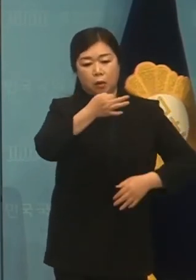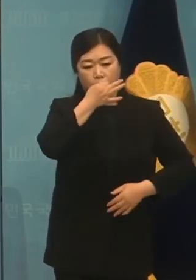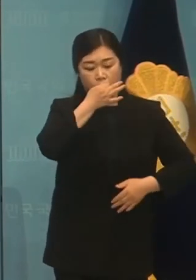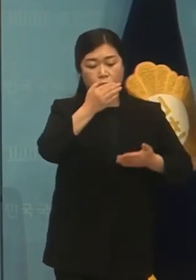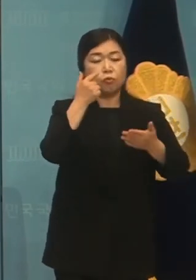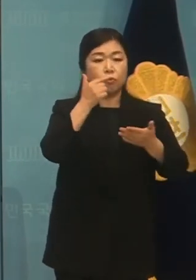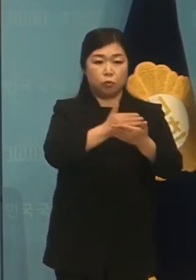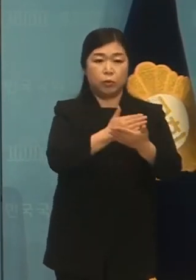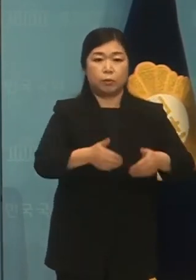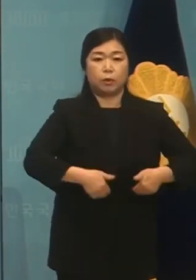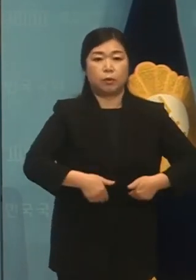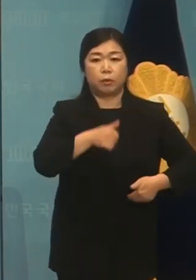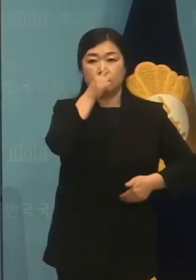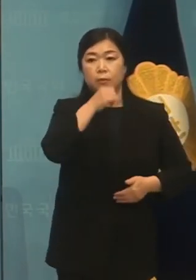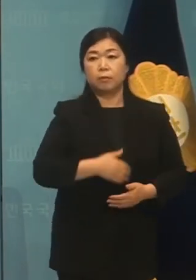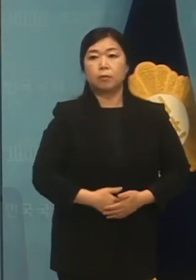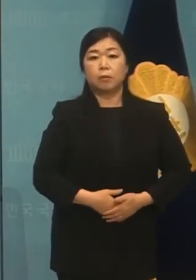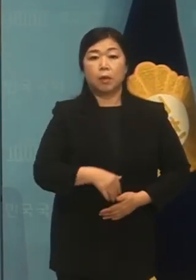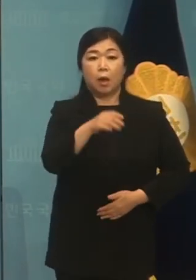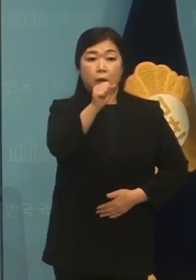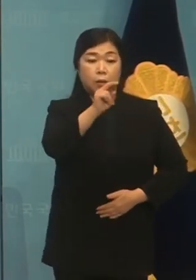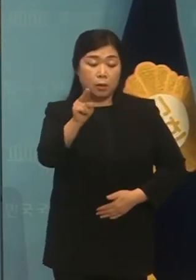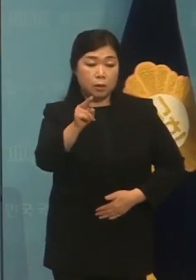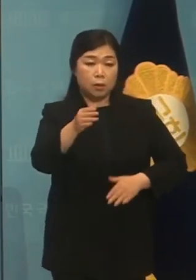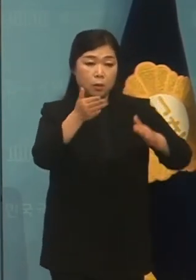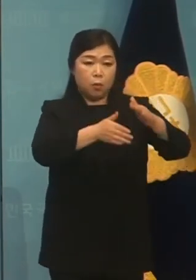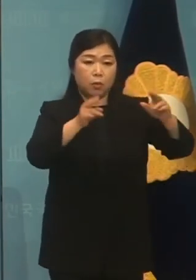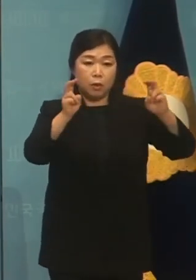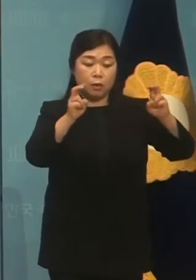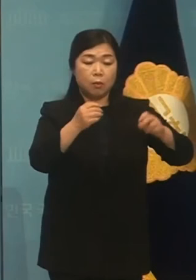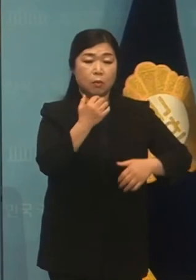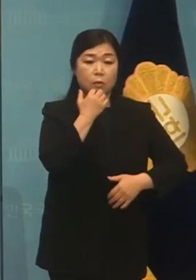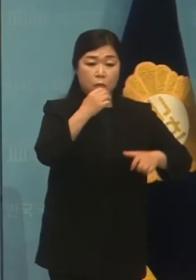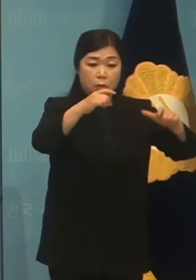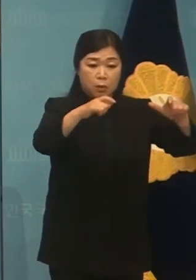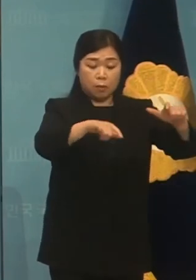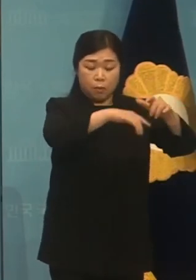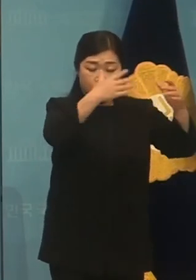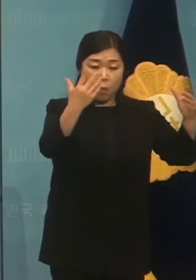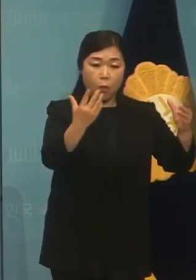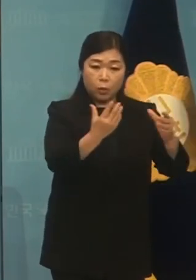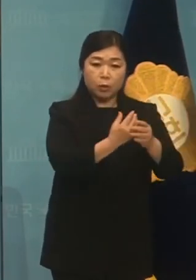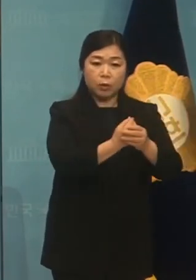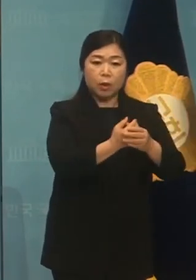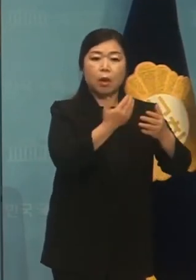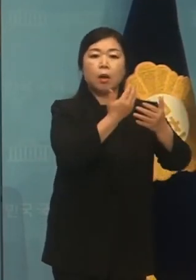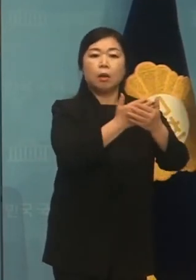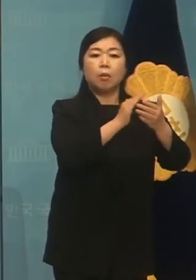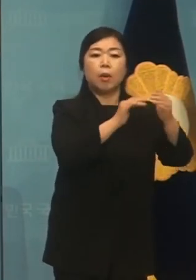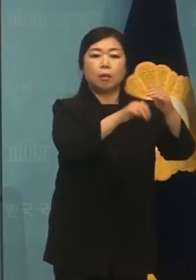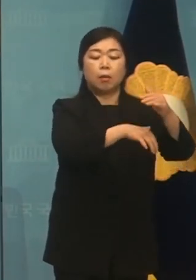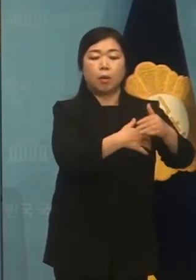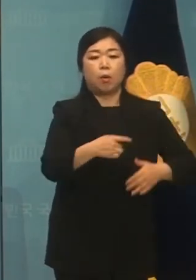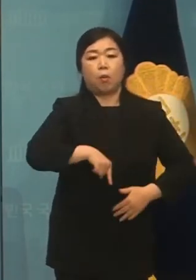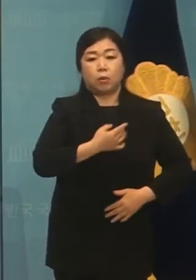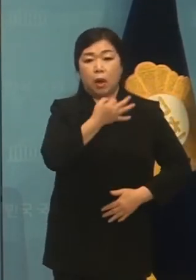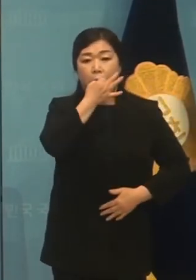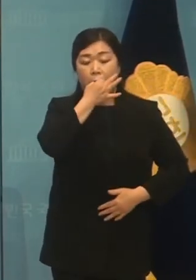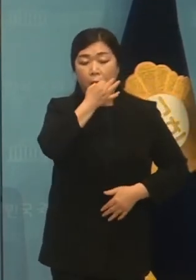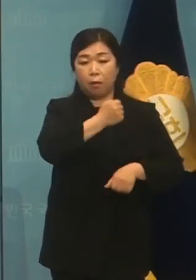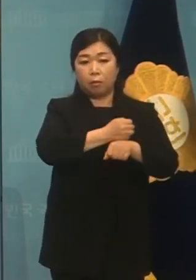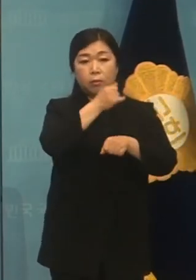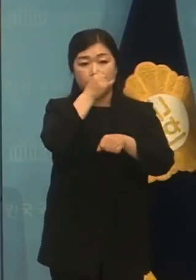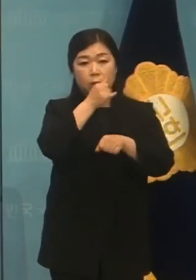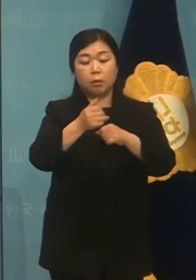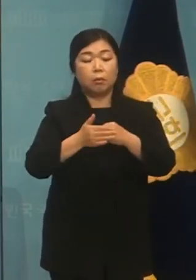구분해야 합니다. SH공사는 지금 서울에서 일어나고 있는 거의 모든 개발을 독점하고 있습니다.